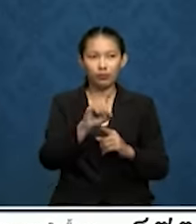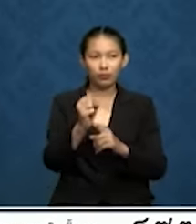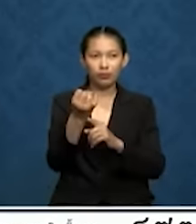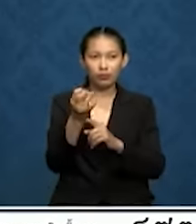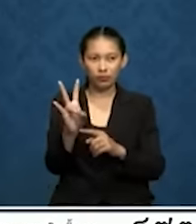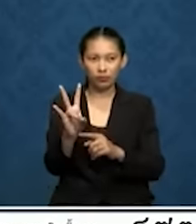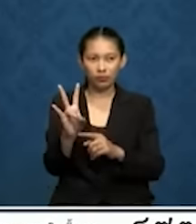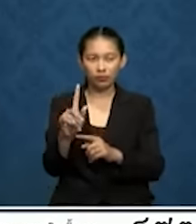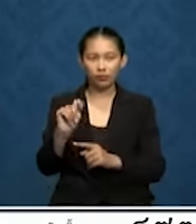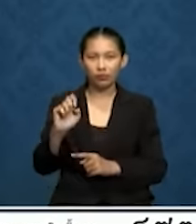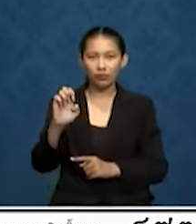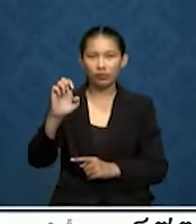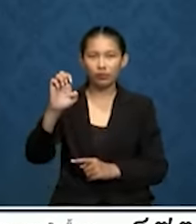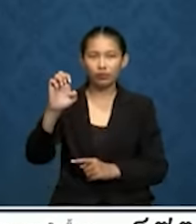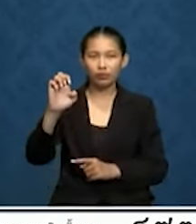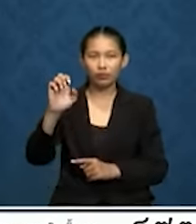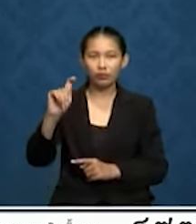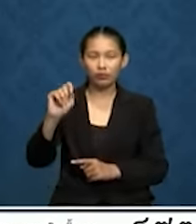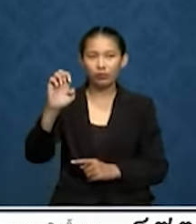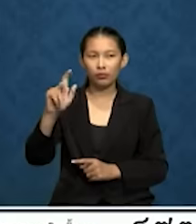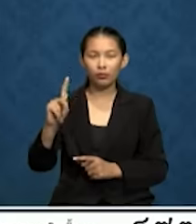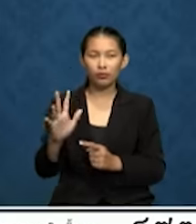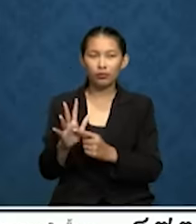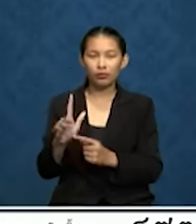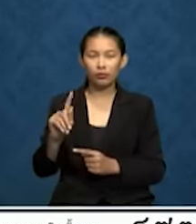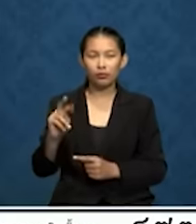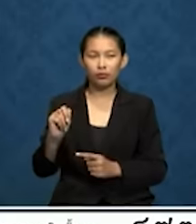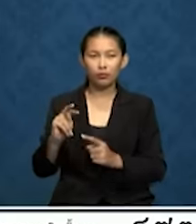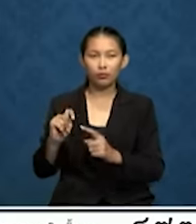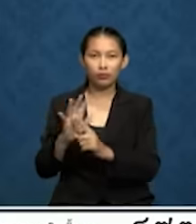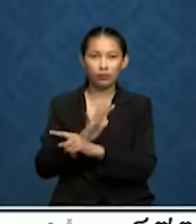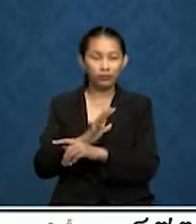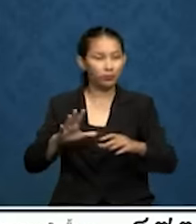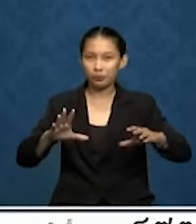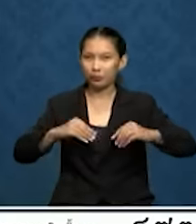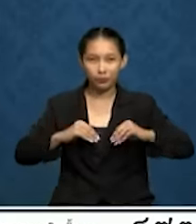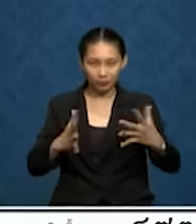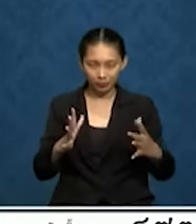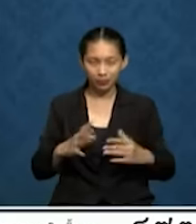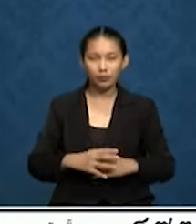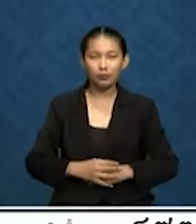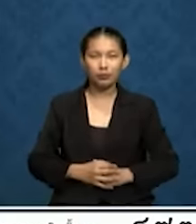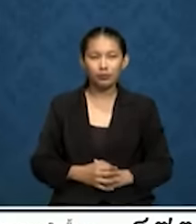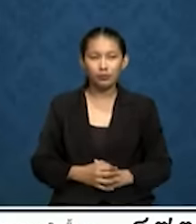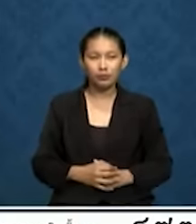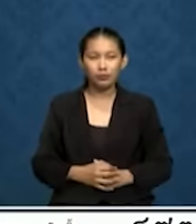117นายถิติกันถิติพุทธิกุล ไม่เห็นชอบครับ